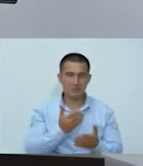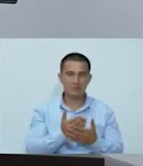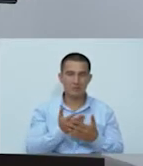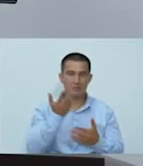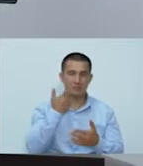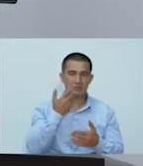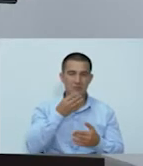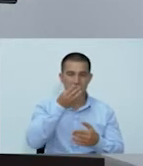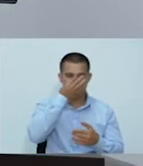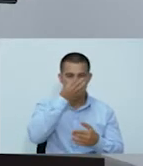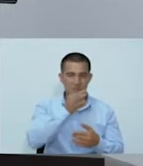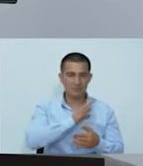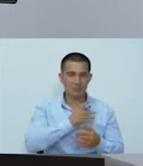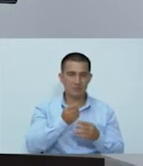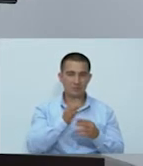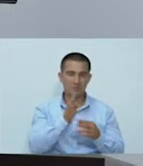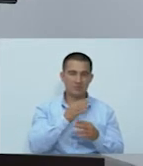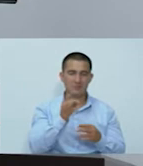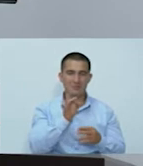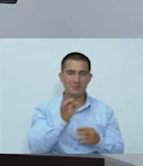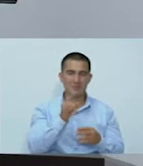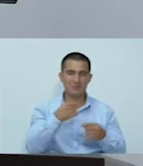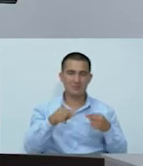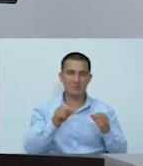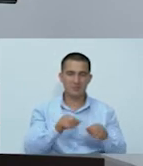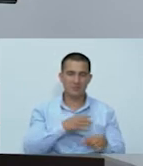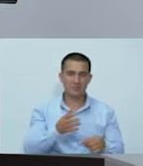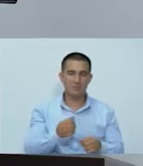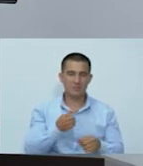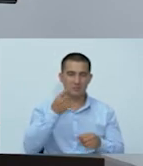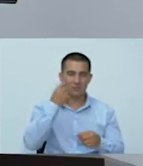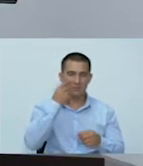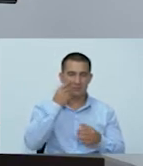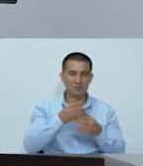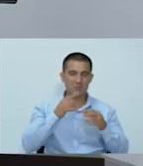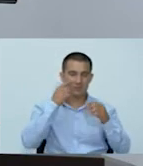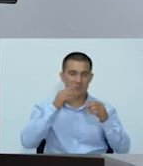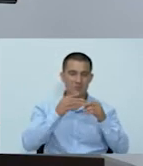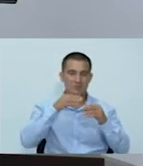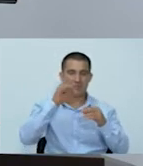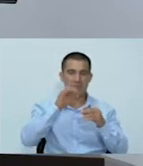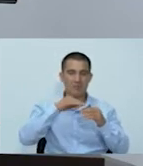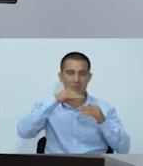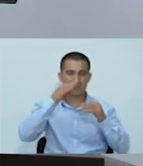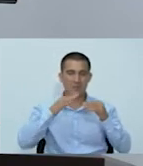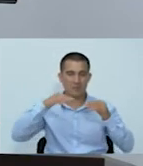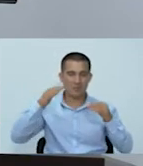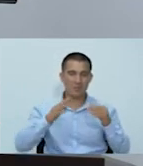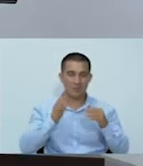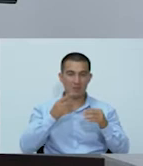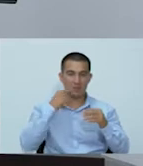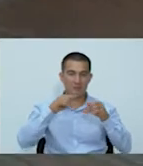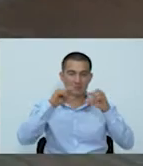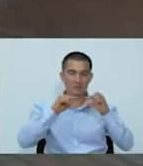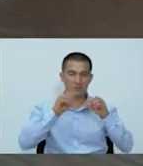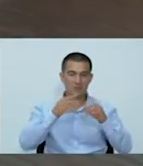buraganimizda tekis bo'lmay qolsa, buni qo'yib tepadan bosganda bu